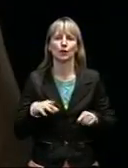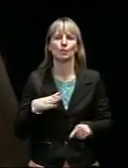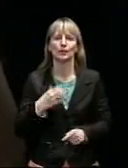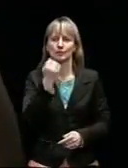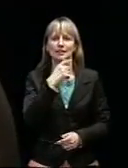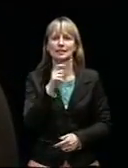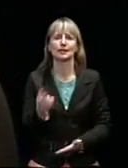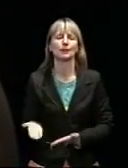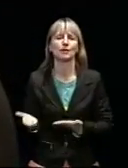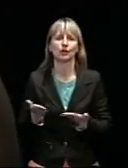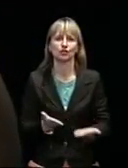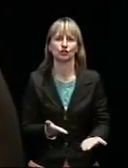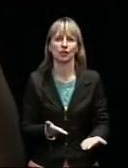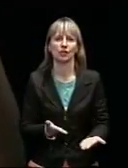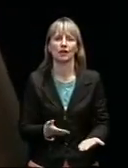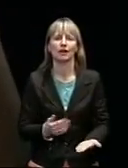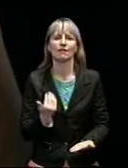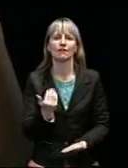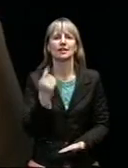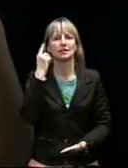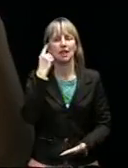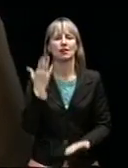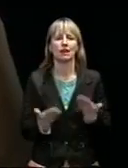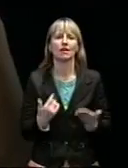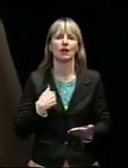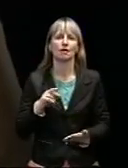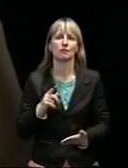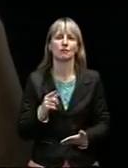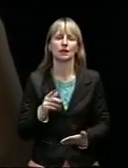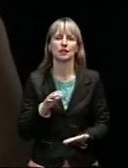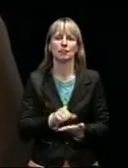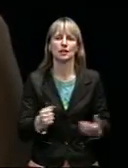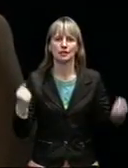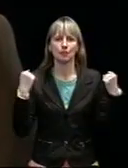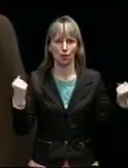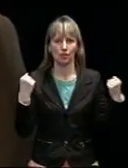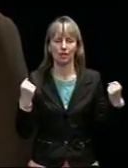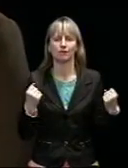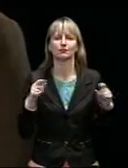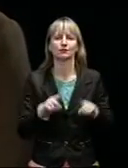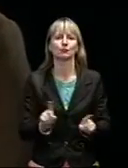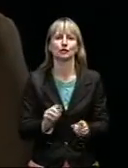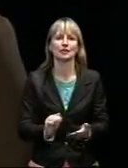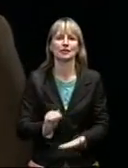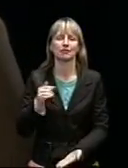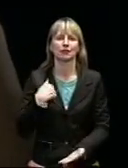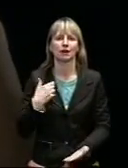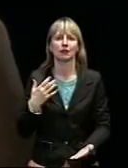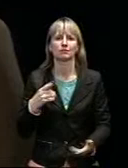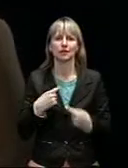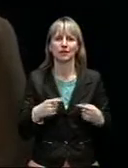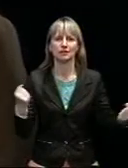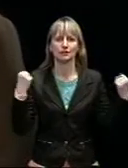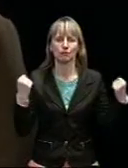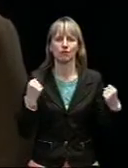за приглашення. Вы знаете, наверное, я бы занималась спортом, потому что с детства я занималась разными видами